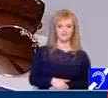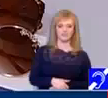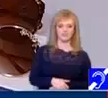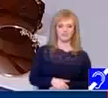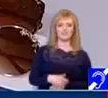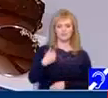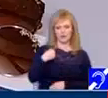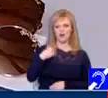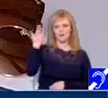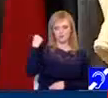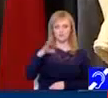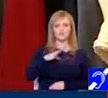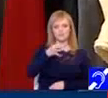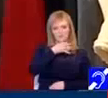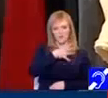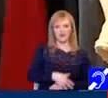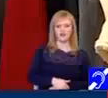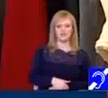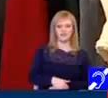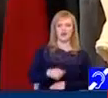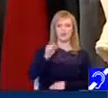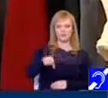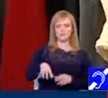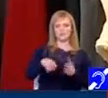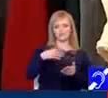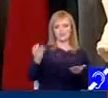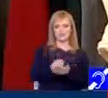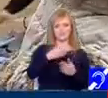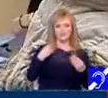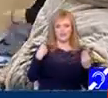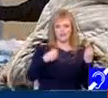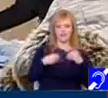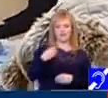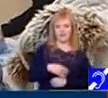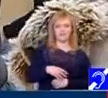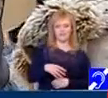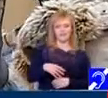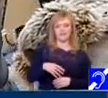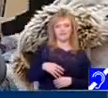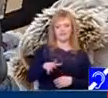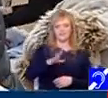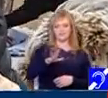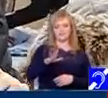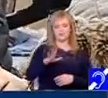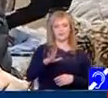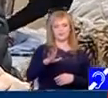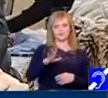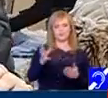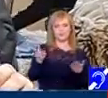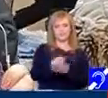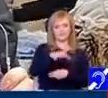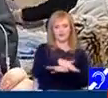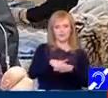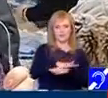eu îmi place pentru că găsești haine exclusive care nu sunt în piață și care nu le poate toată lumea și haine